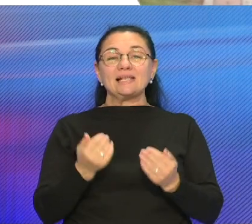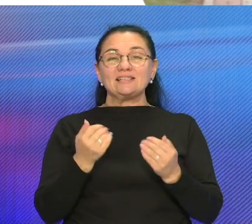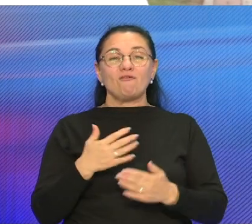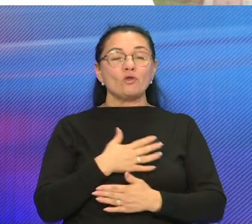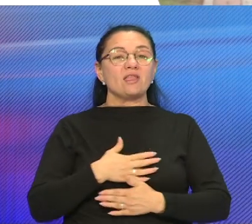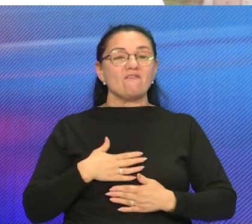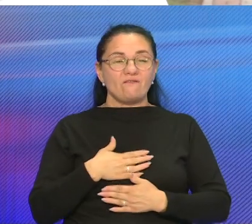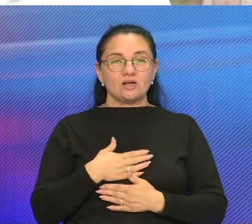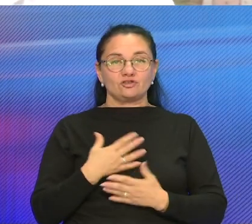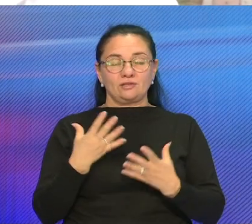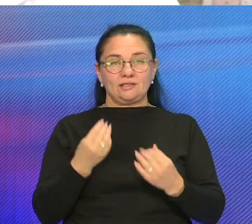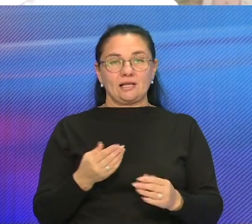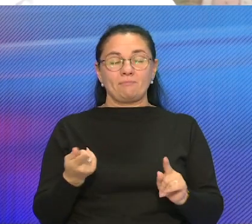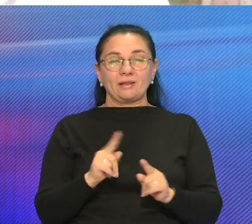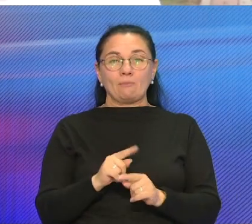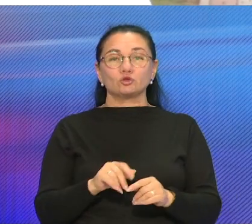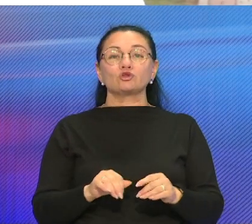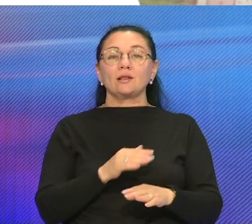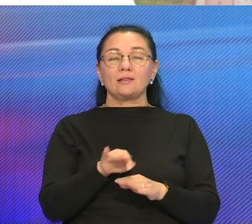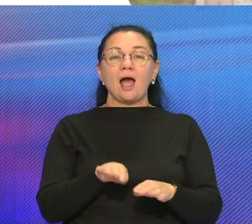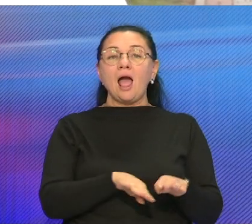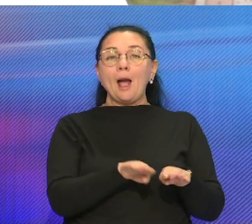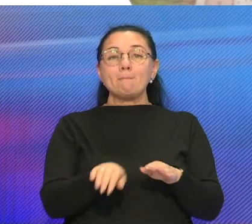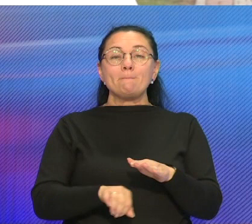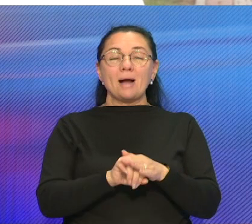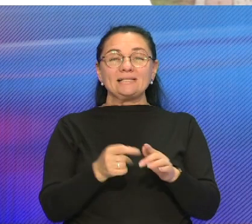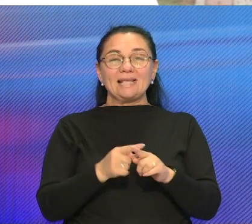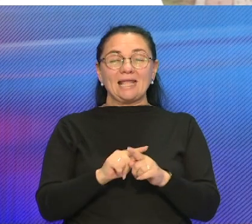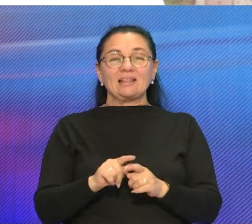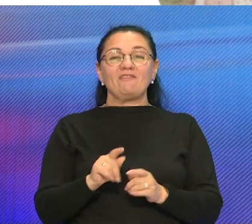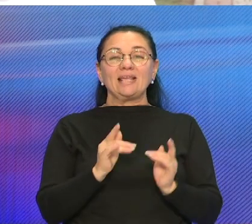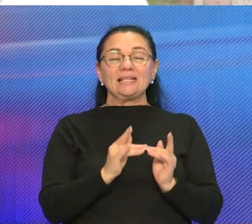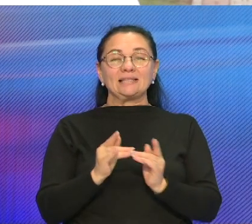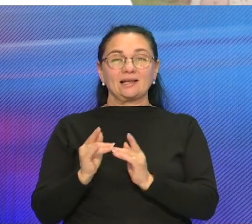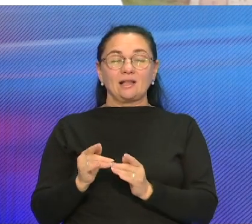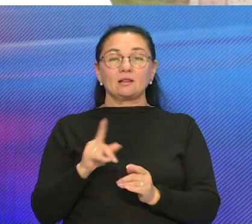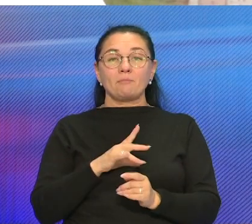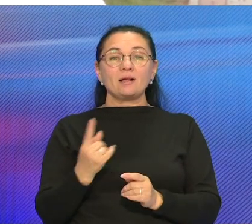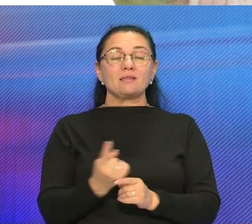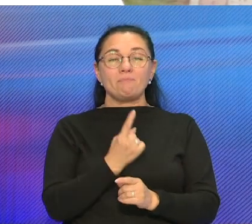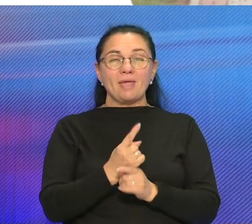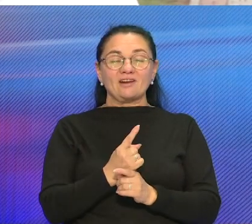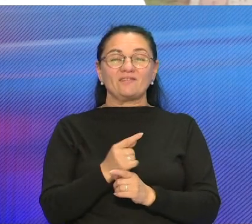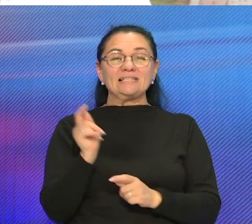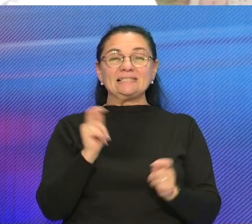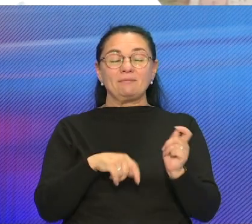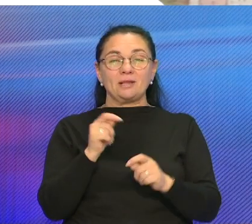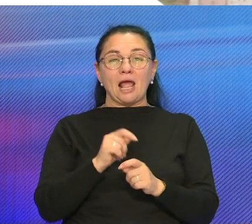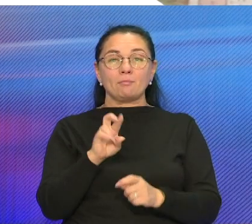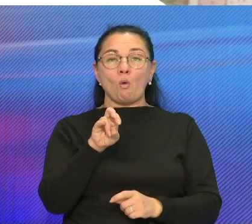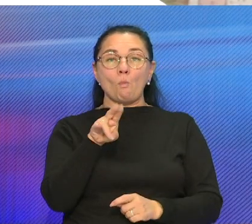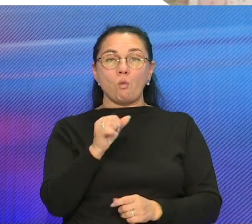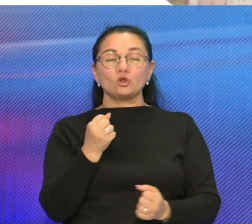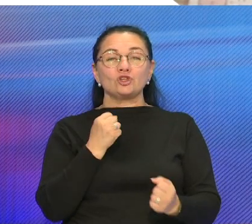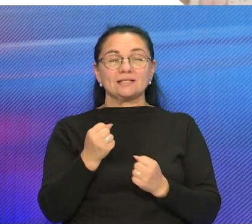тем, что именно на базе этого интерната несколько лет назад мы провели первый семинар по бочу-спорту. И здесь вот на этой площадке, где было открытие,